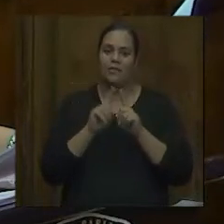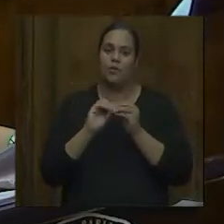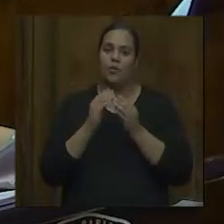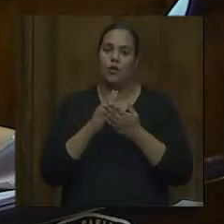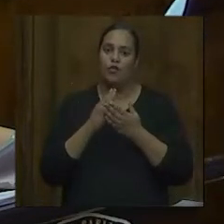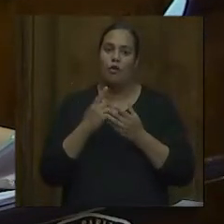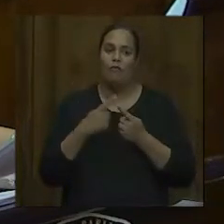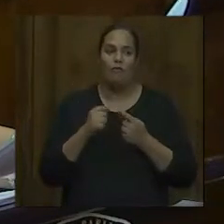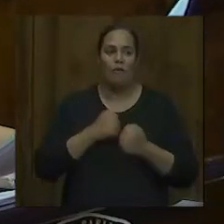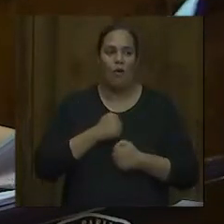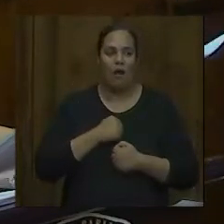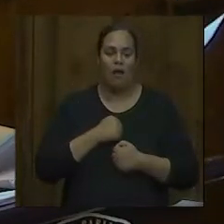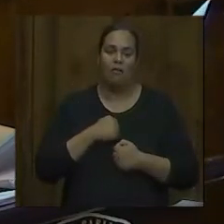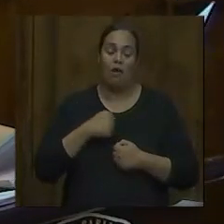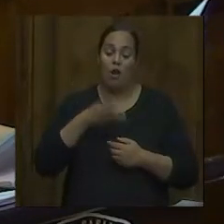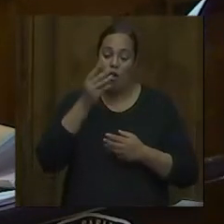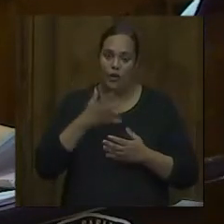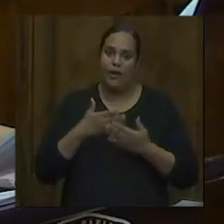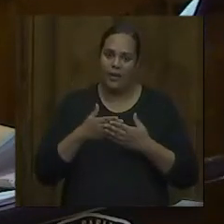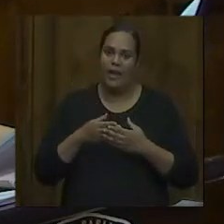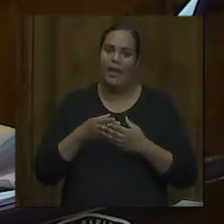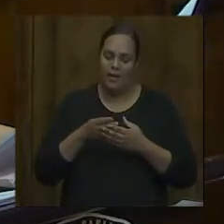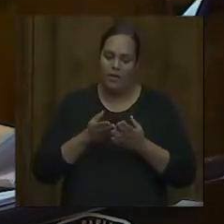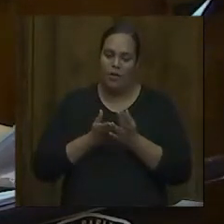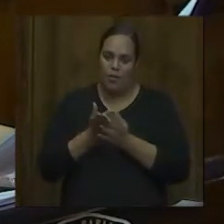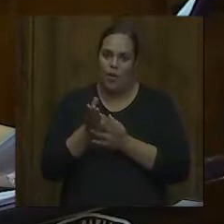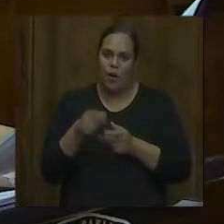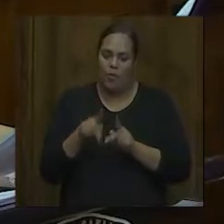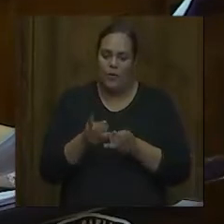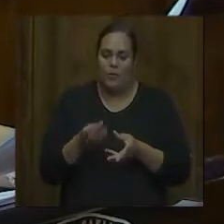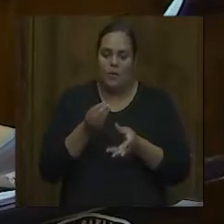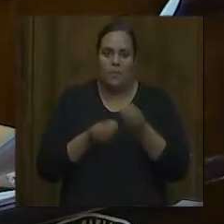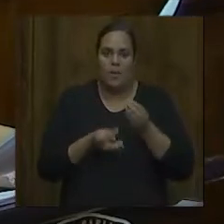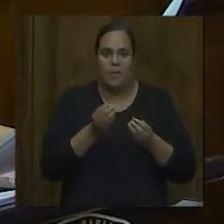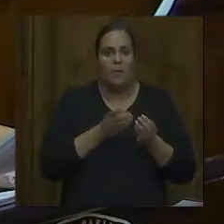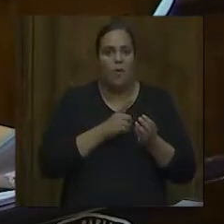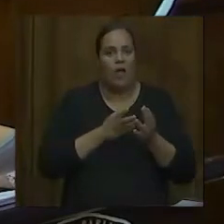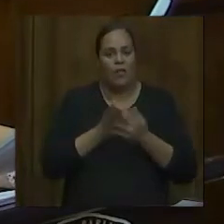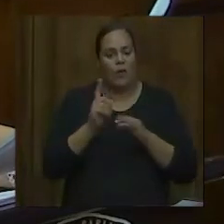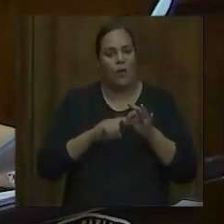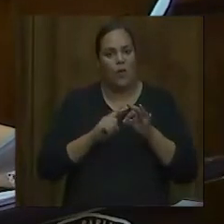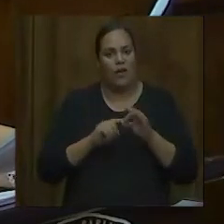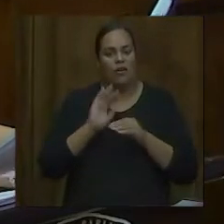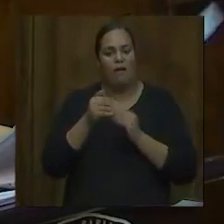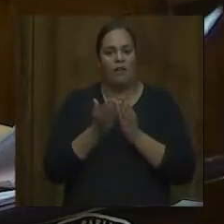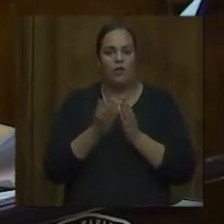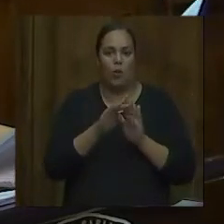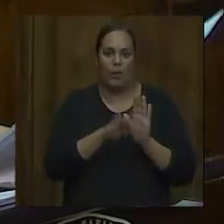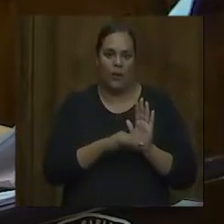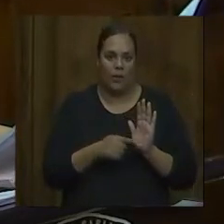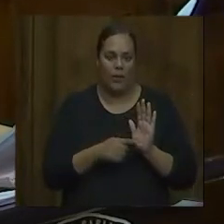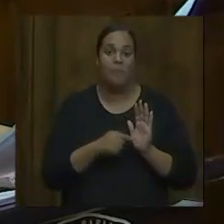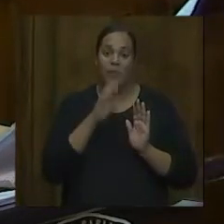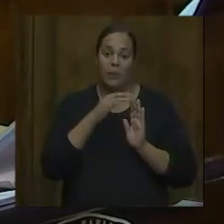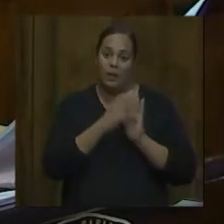no-fee learners are able to access expanded education opportunities through the provision of comprehensive quality after-school programs.